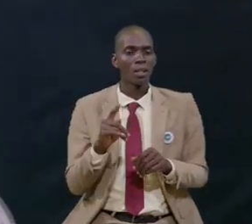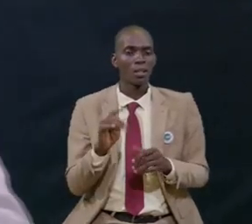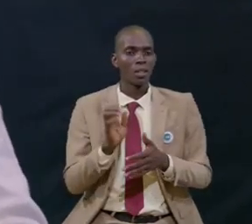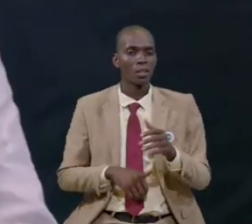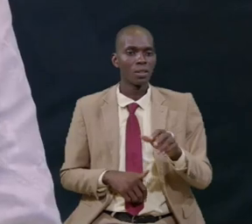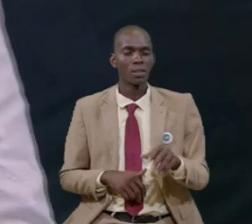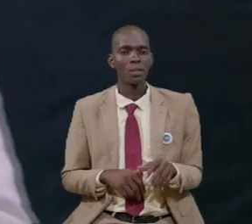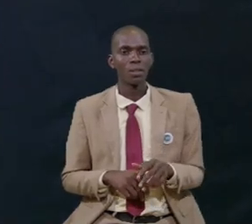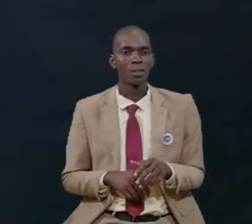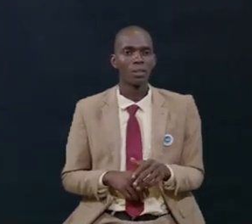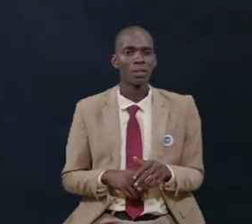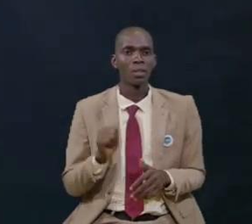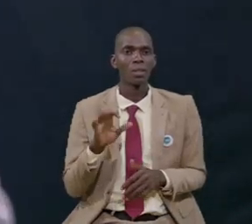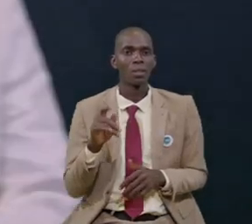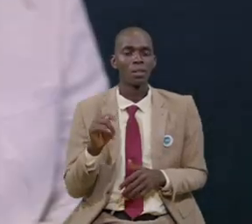Actes chapitre 3.